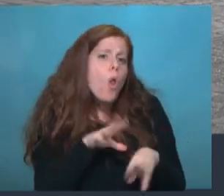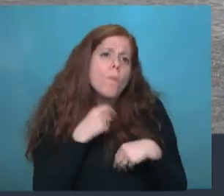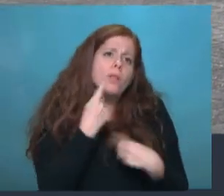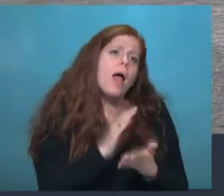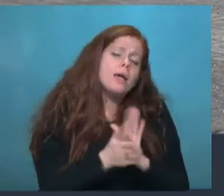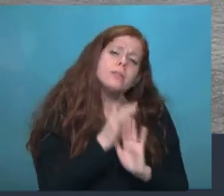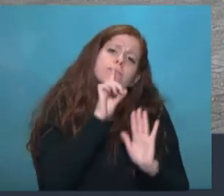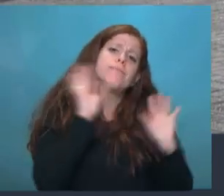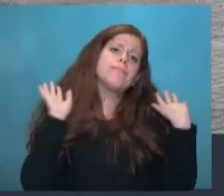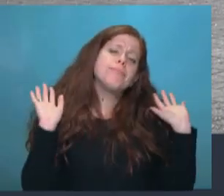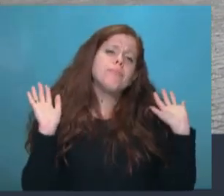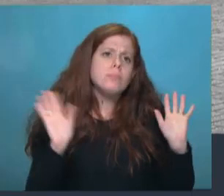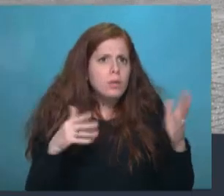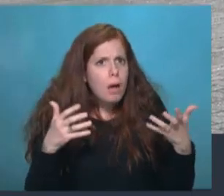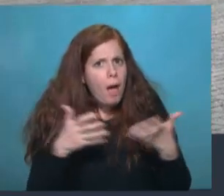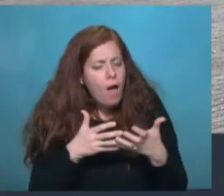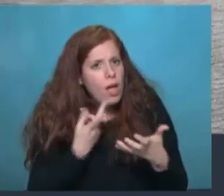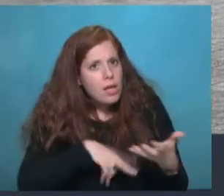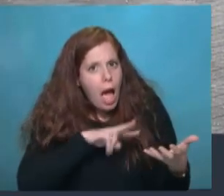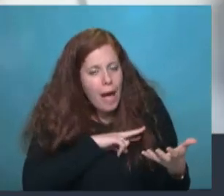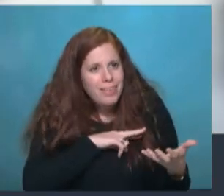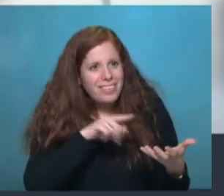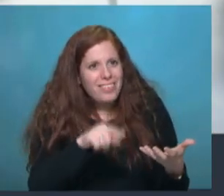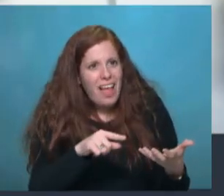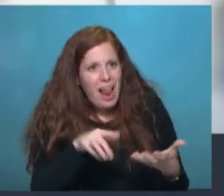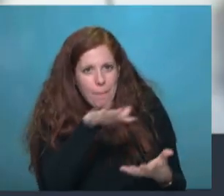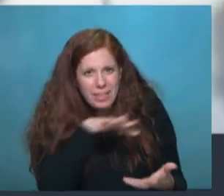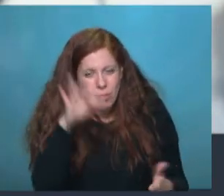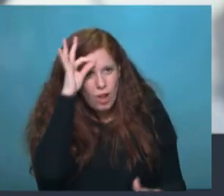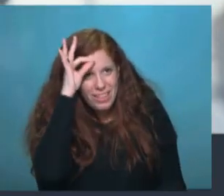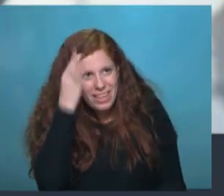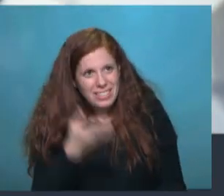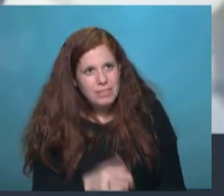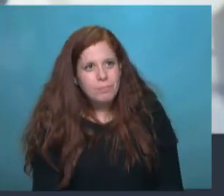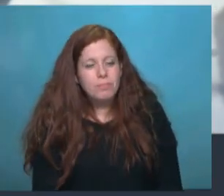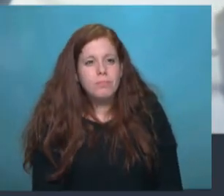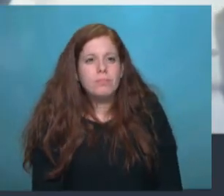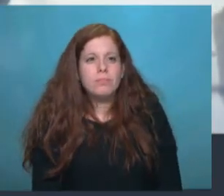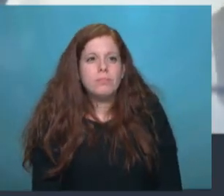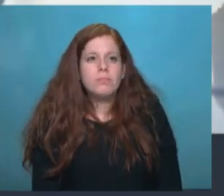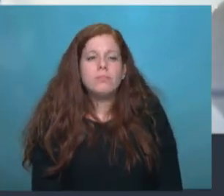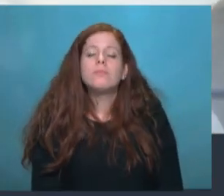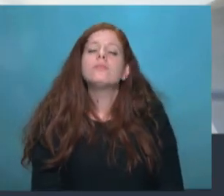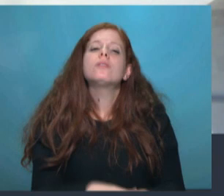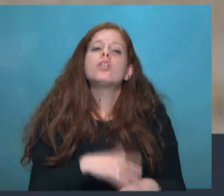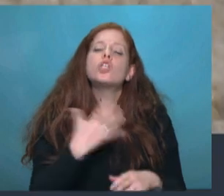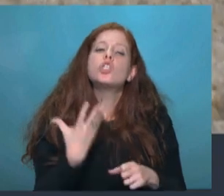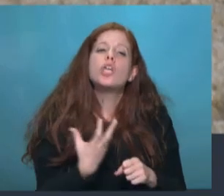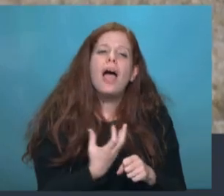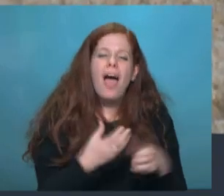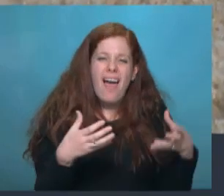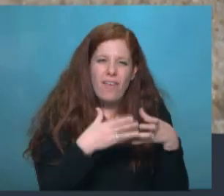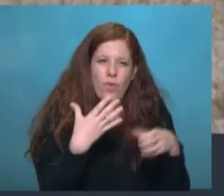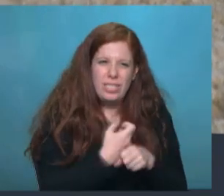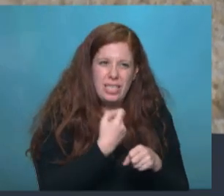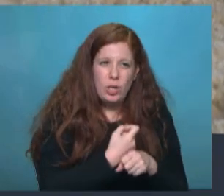וגם חברת מלגם שהיא אחראית פה על המתחם של הטסטים. כשהזכייניות מצפצפות, כשמשרד